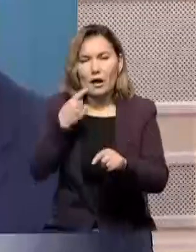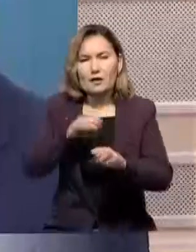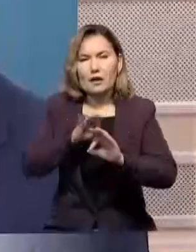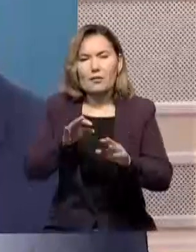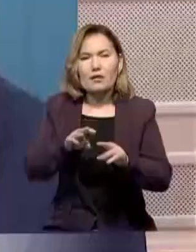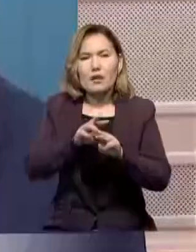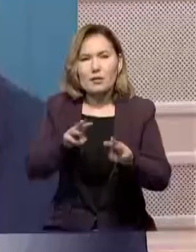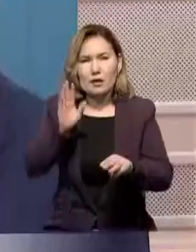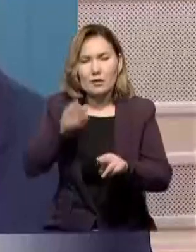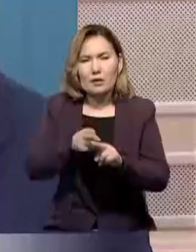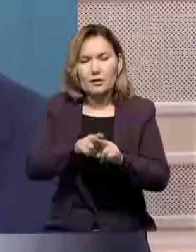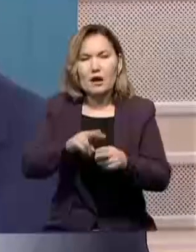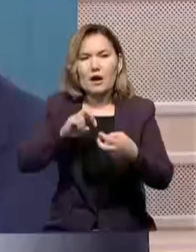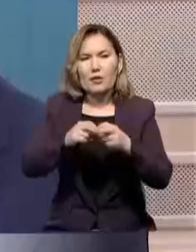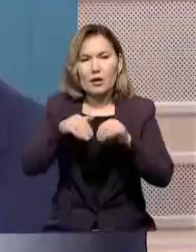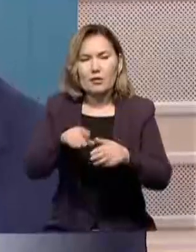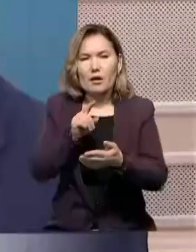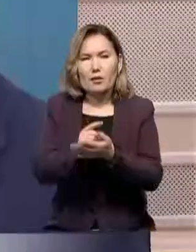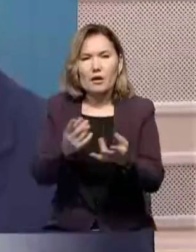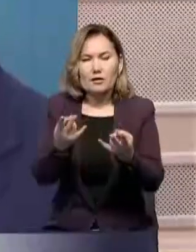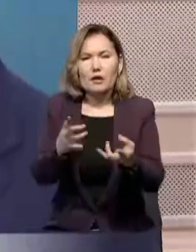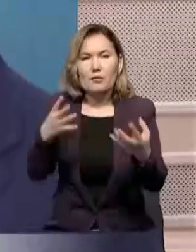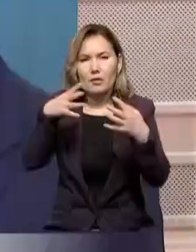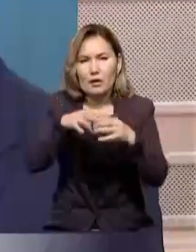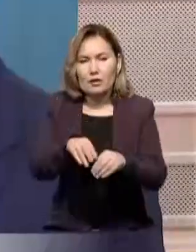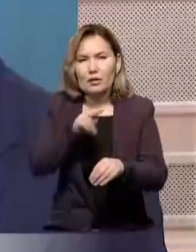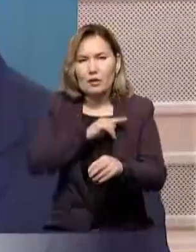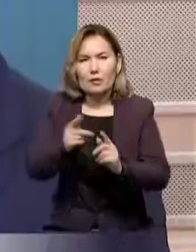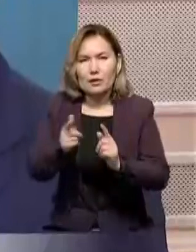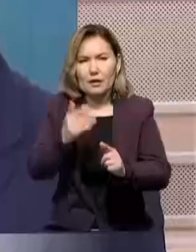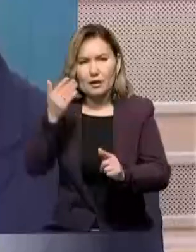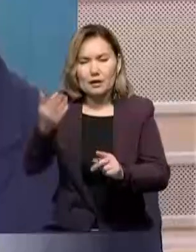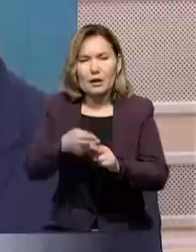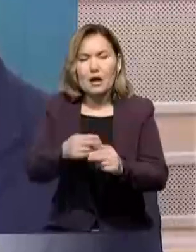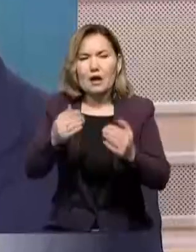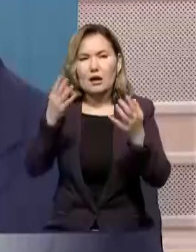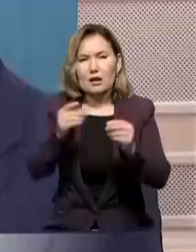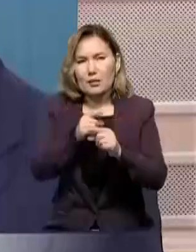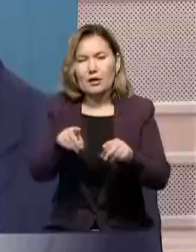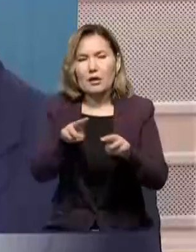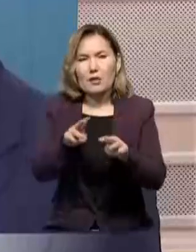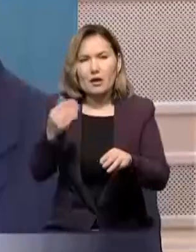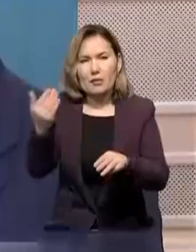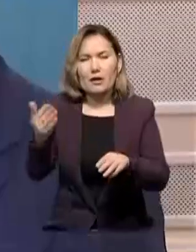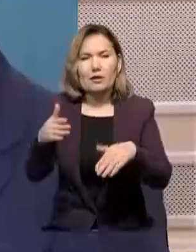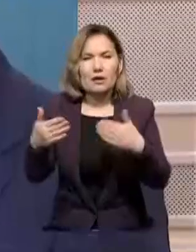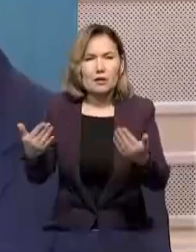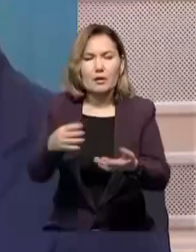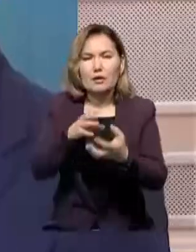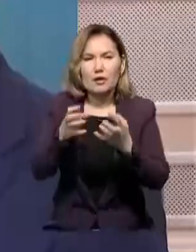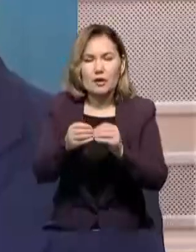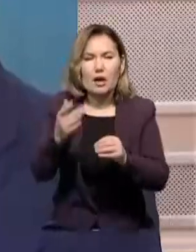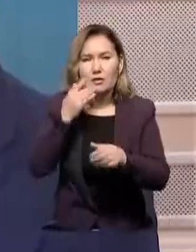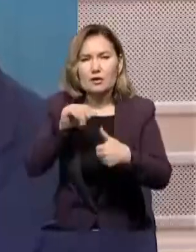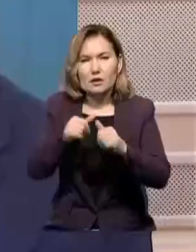алып, алдағы уақытта шешу жолдарын бірге қарастыруға дайын. Қазіргі уақытта министрліктің тарапынан